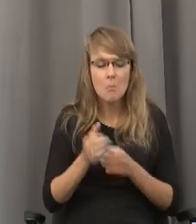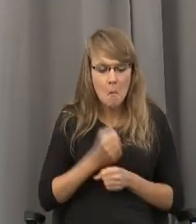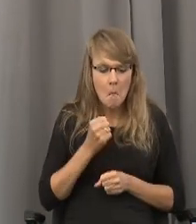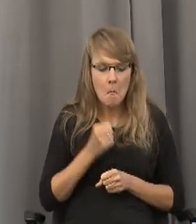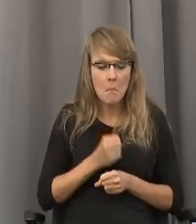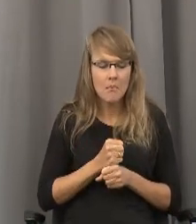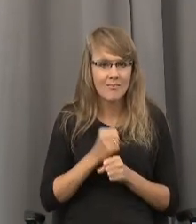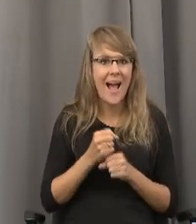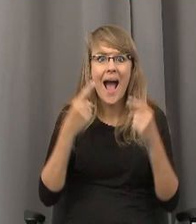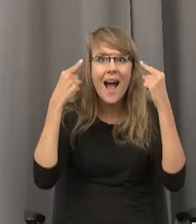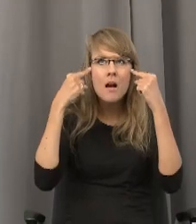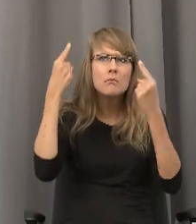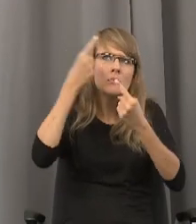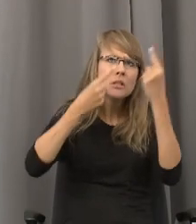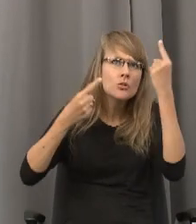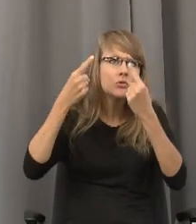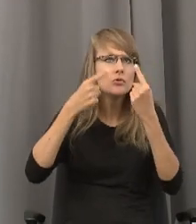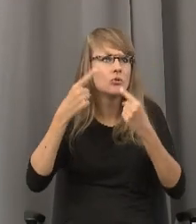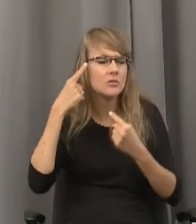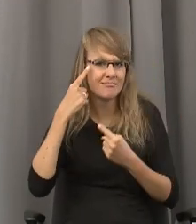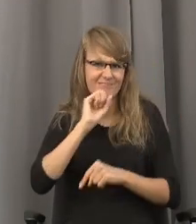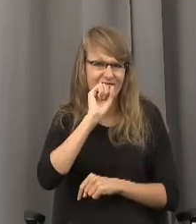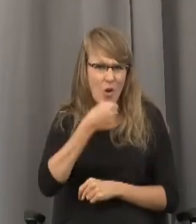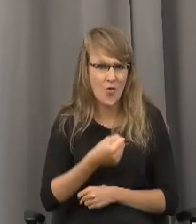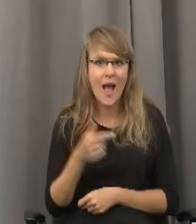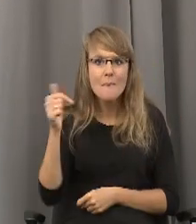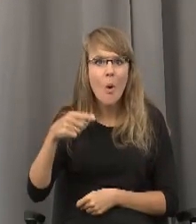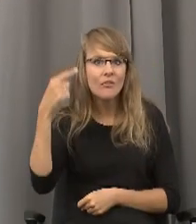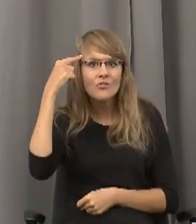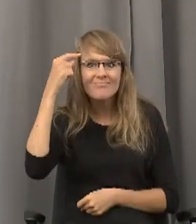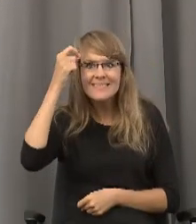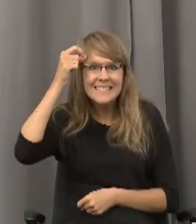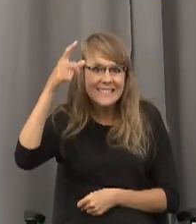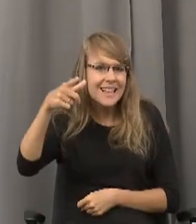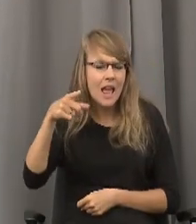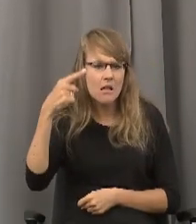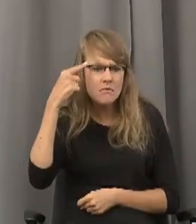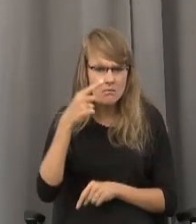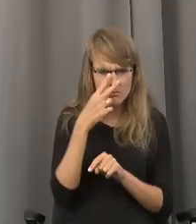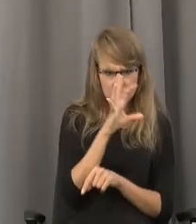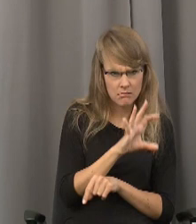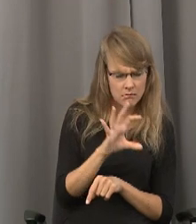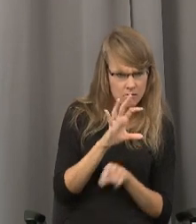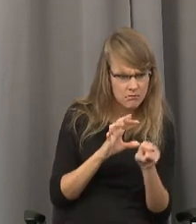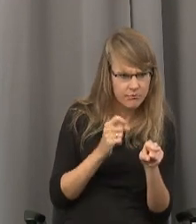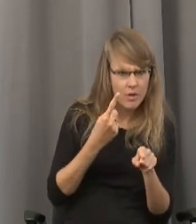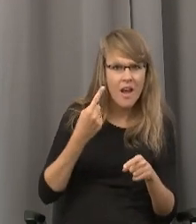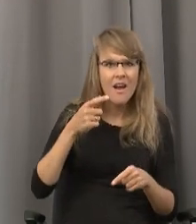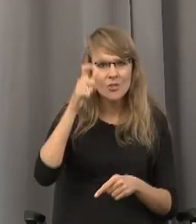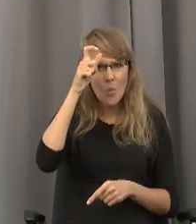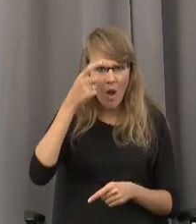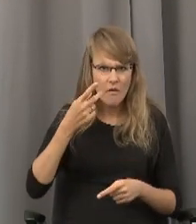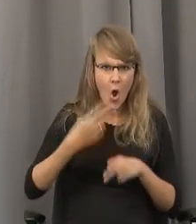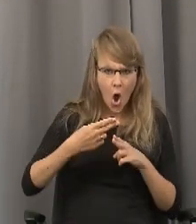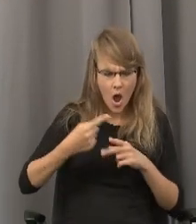i intelektualnie rozwiniętymi, łączącymi różne fakty, które się dzieją w organizmie